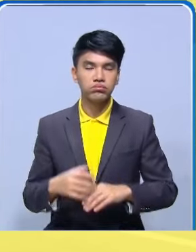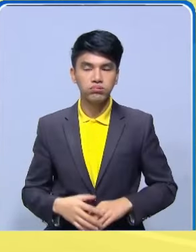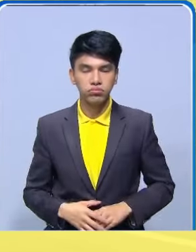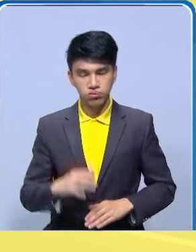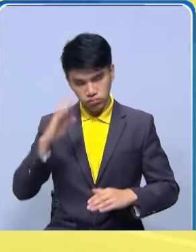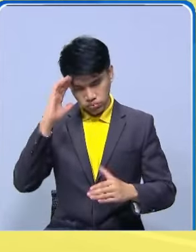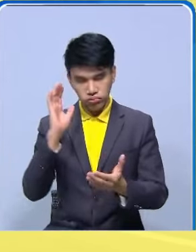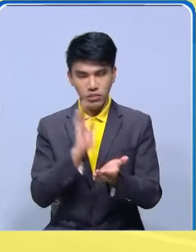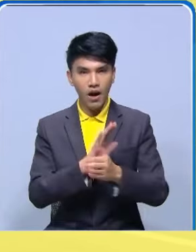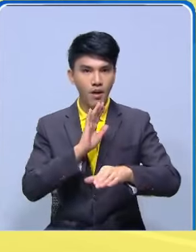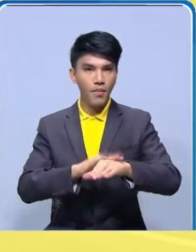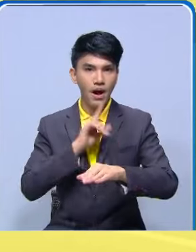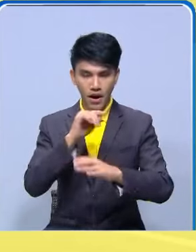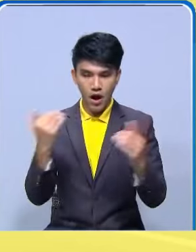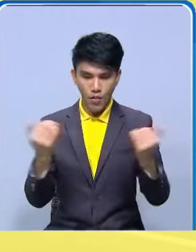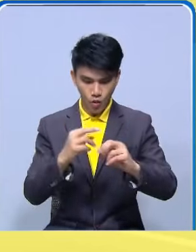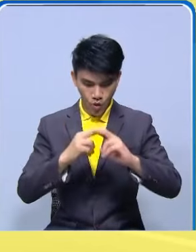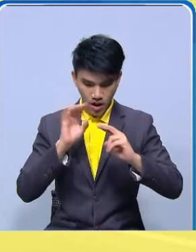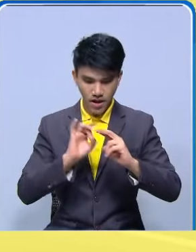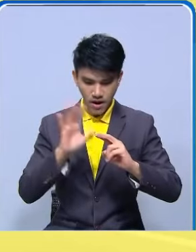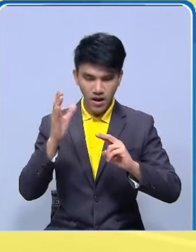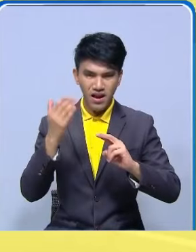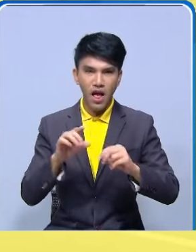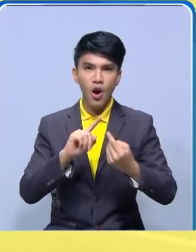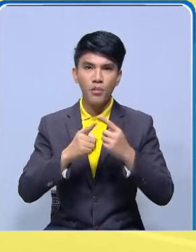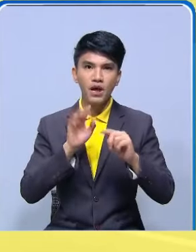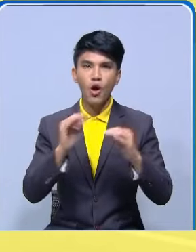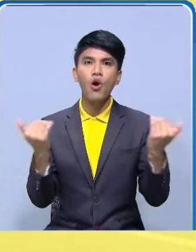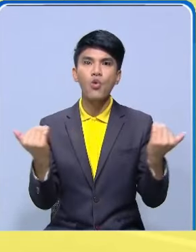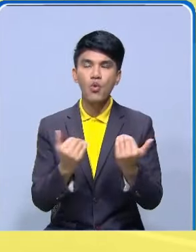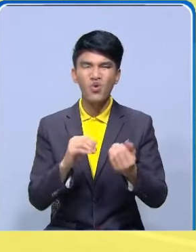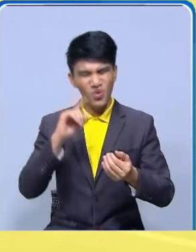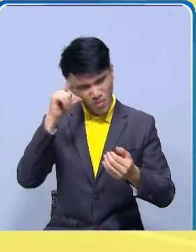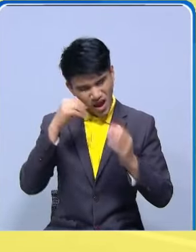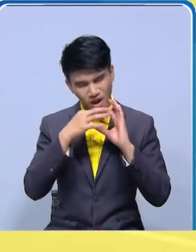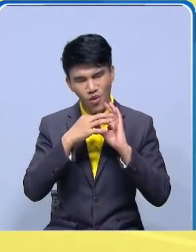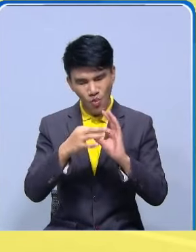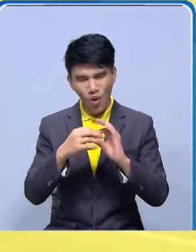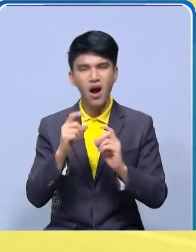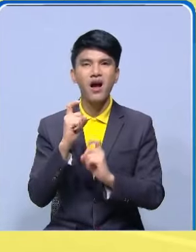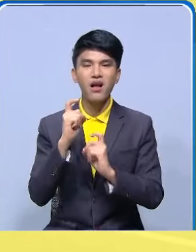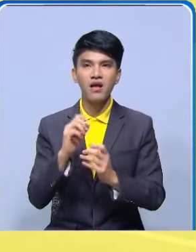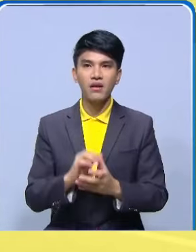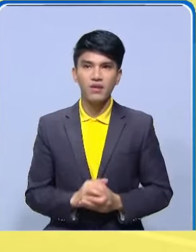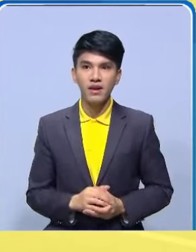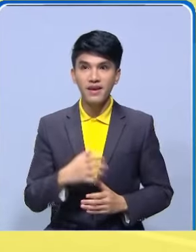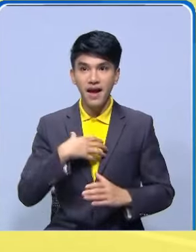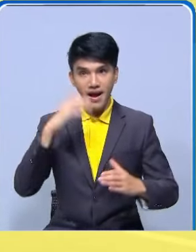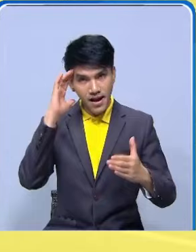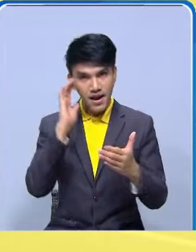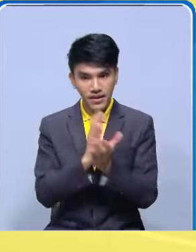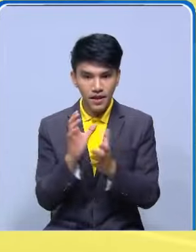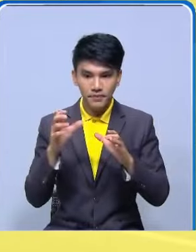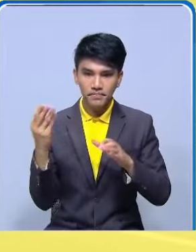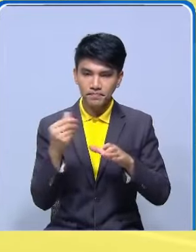ตำรวจเรียกสอบแค่ลูกของตนเท่านั้นแล้วก็เพื่อนของลูกแม่เป็นห่วงเรื่องความปลอดภัยนะอยากจะให้ตำรวจเร่งจับกุม